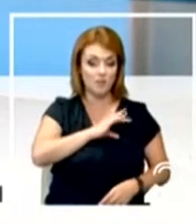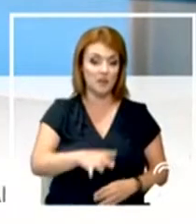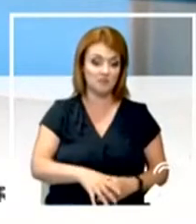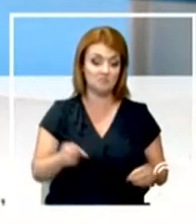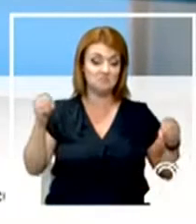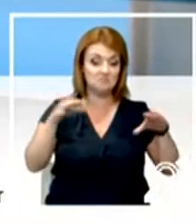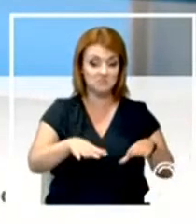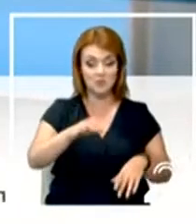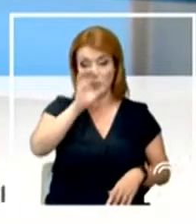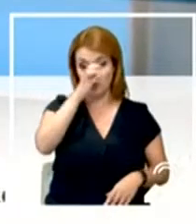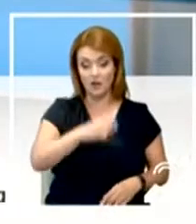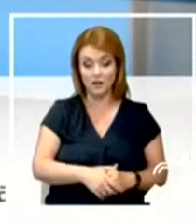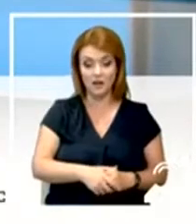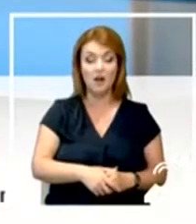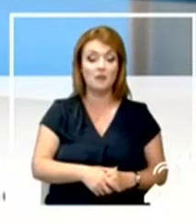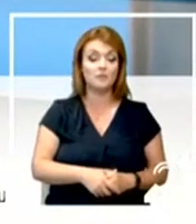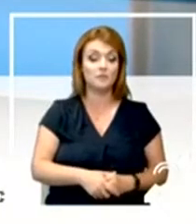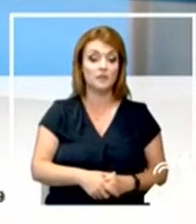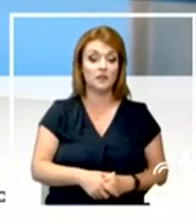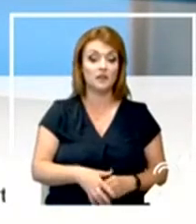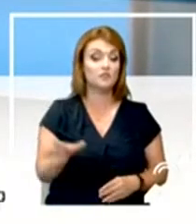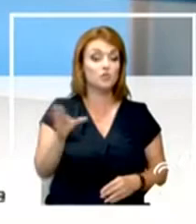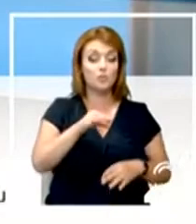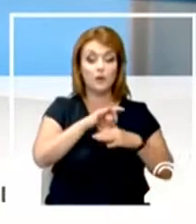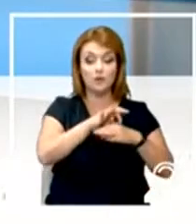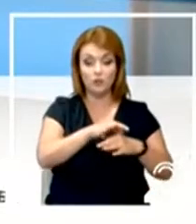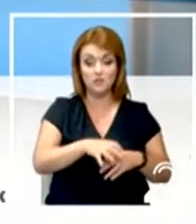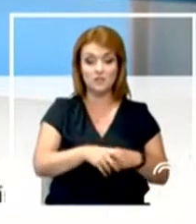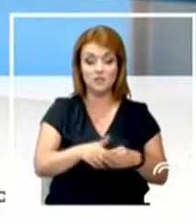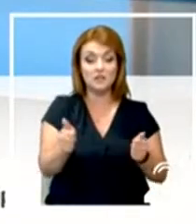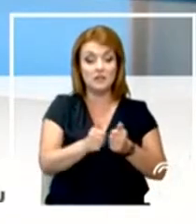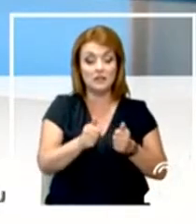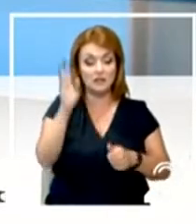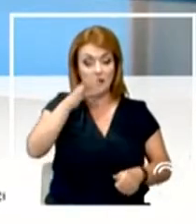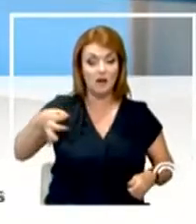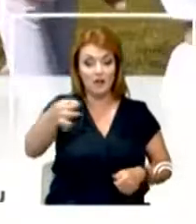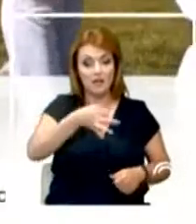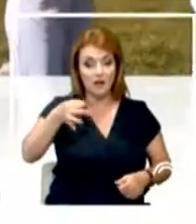sărbători anul nou al organizației. Totul se petrece în jurul unui lac glaciar.